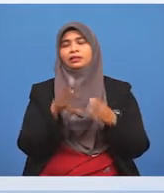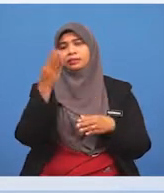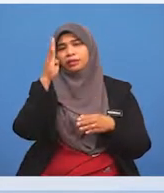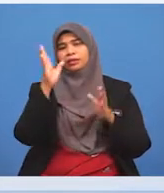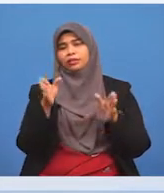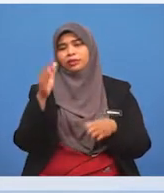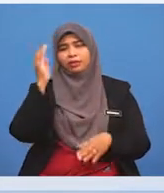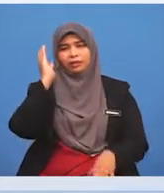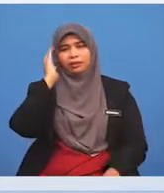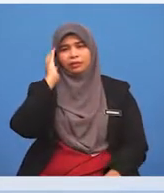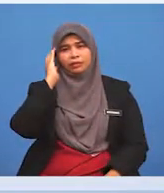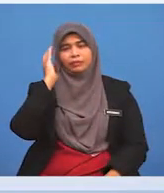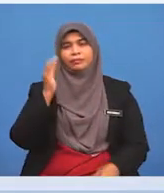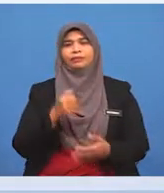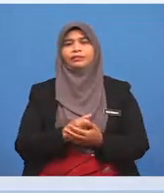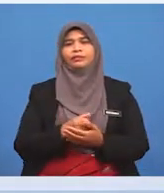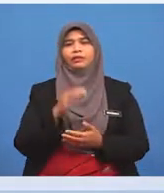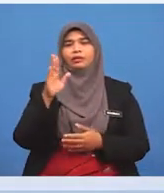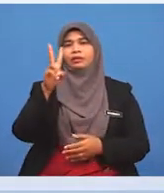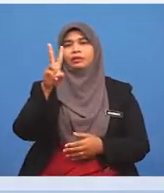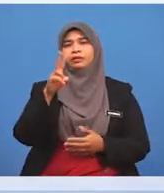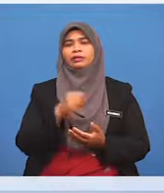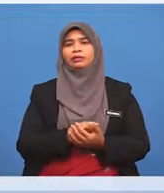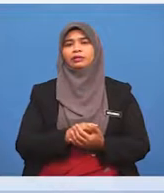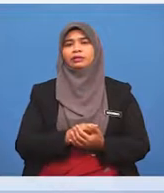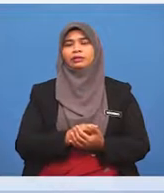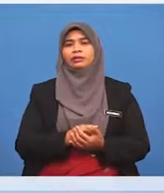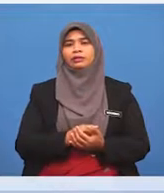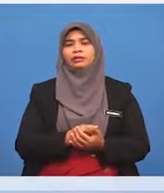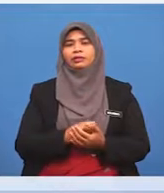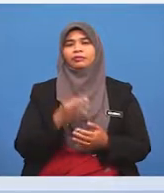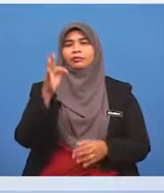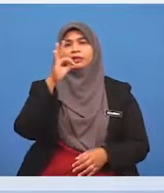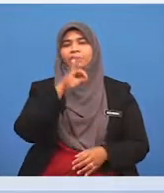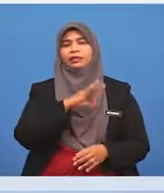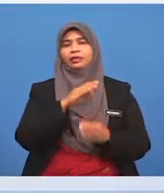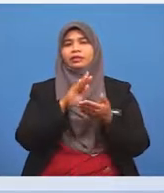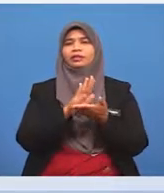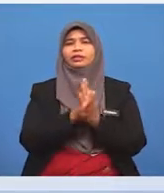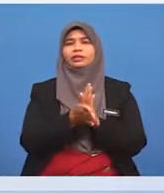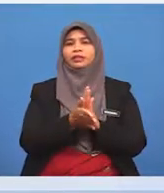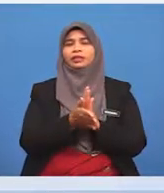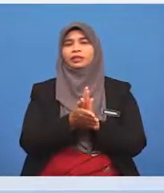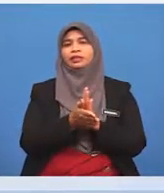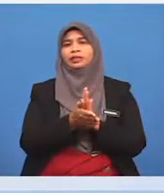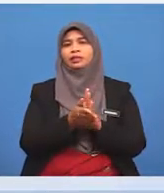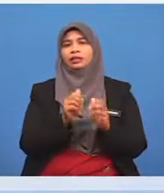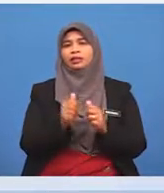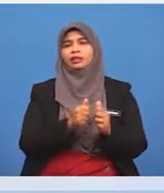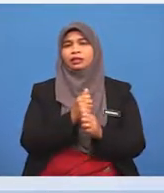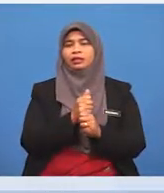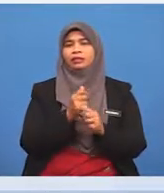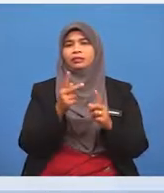memanfaatkan sumber alam agar manusia bersyukur. antara hikmah kejadian bumi